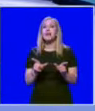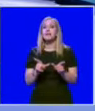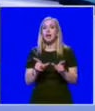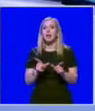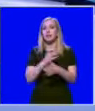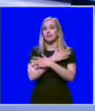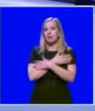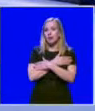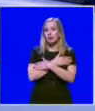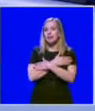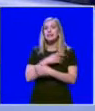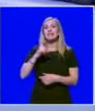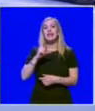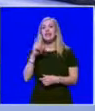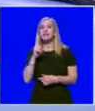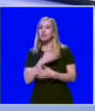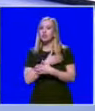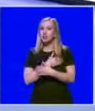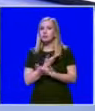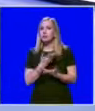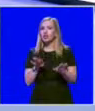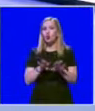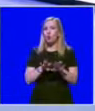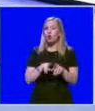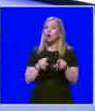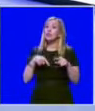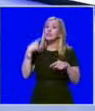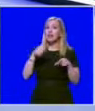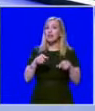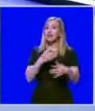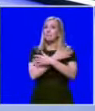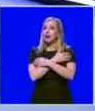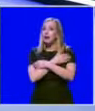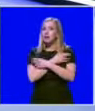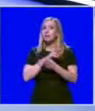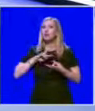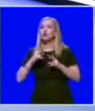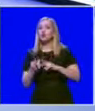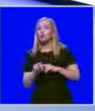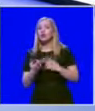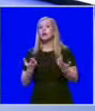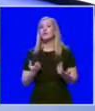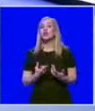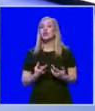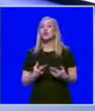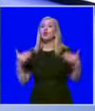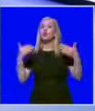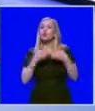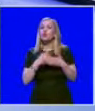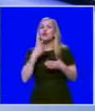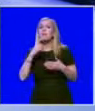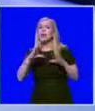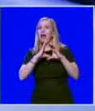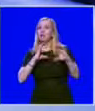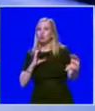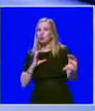Станишев и беше сходна прегръдка, само че след около тая прегръдка имаше нещо друго и то се нарича нощта на белия автобус. Господин Мирчев. И предстои